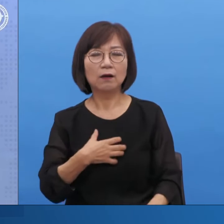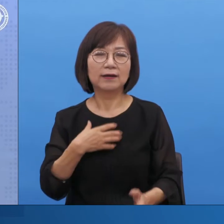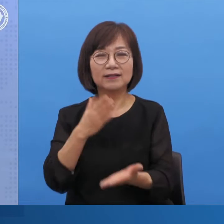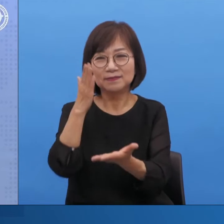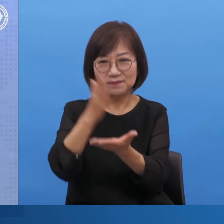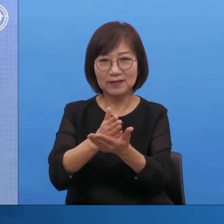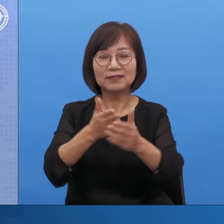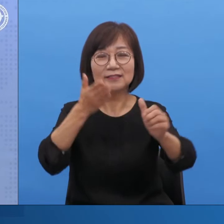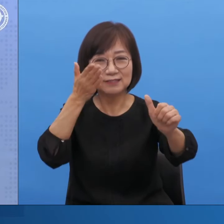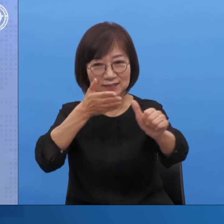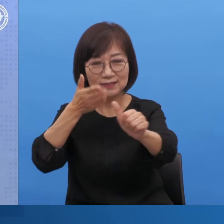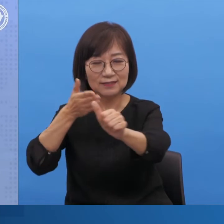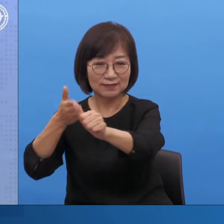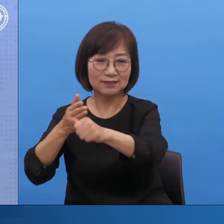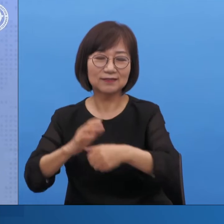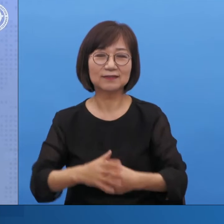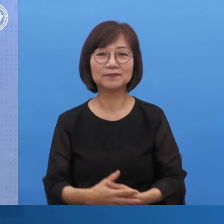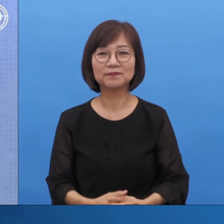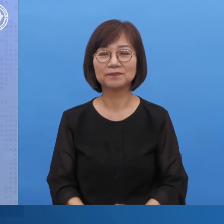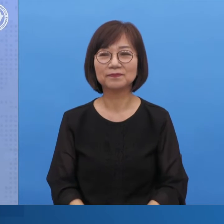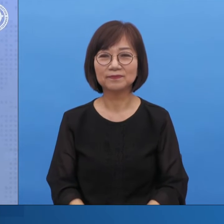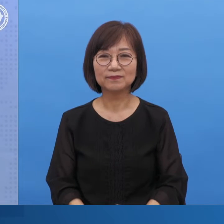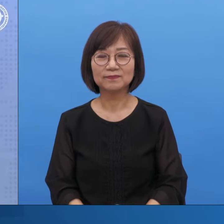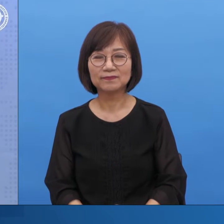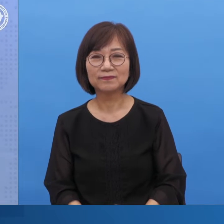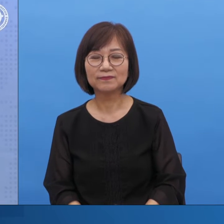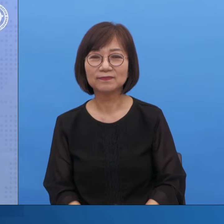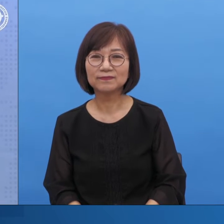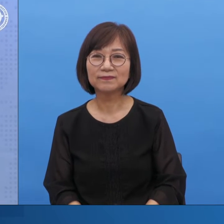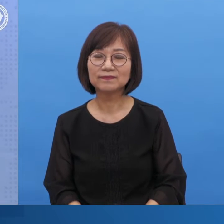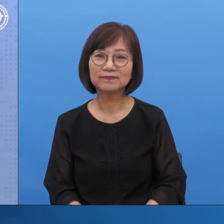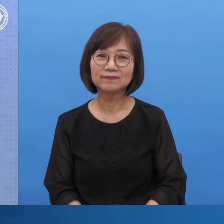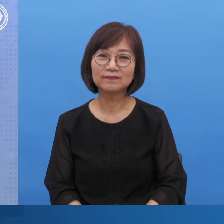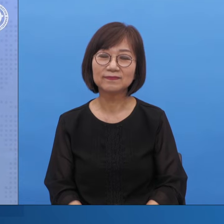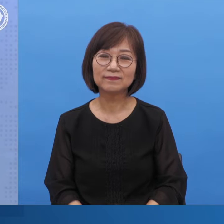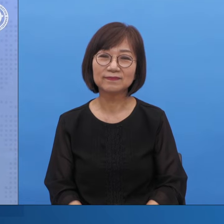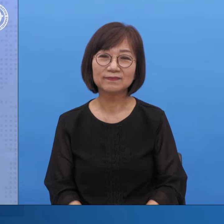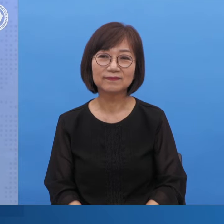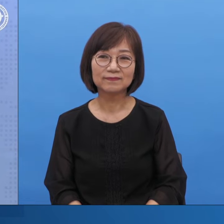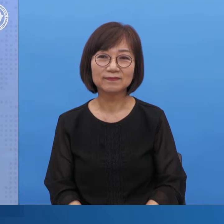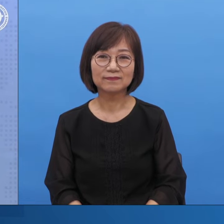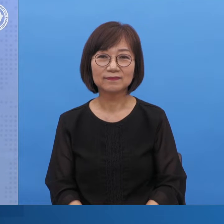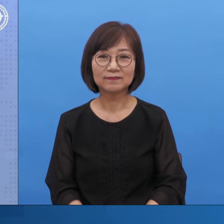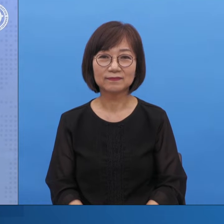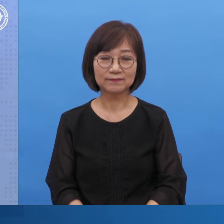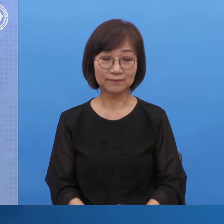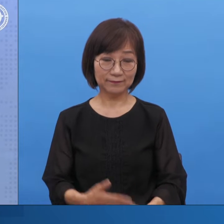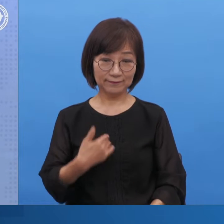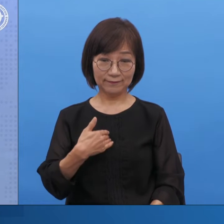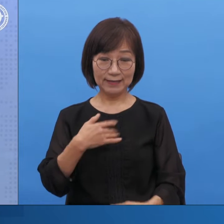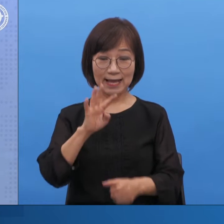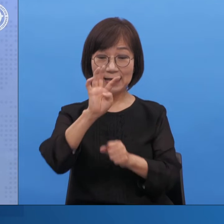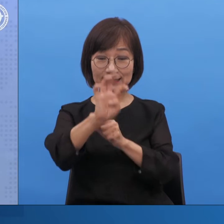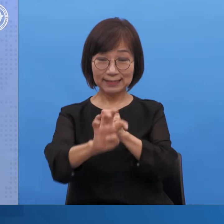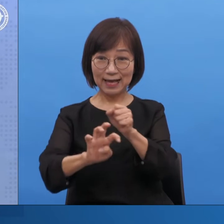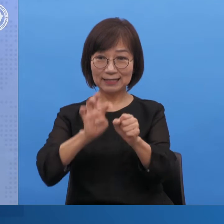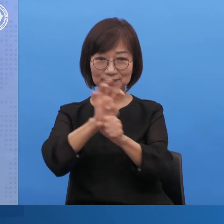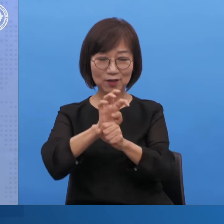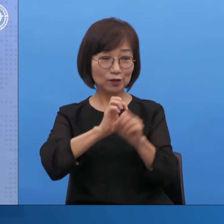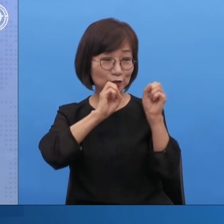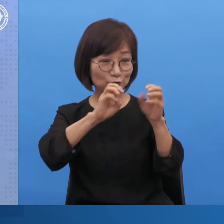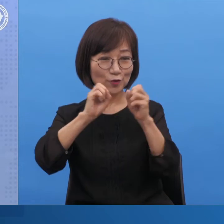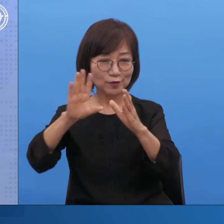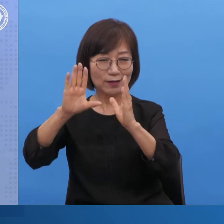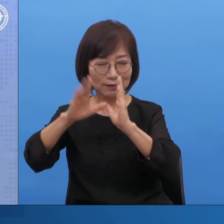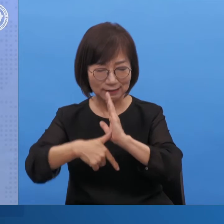have to worry about anything. Even if problems arises, you do not have to worry. 그게 제가 지금 40년 전도하면서 깨달은 겁니다. 어떤 문제 와도 괜찮아요.